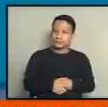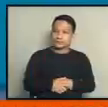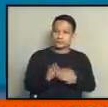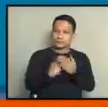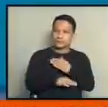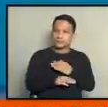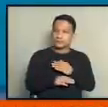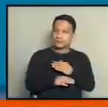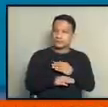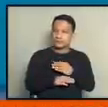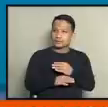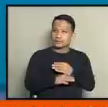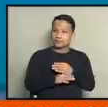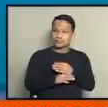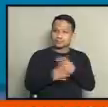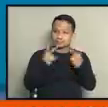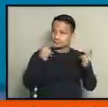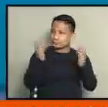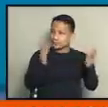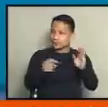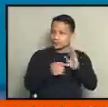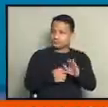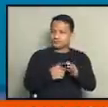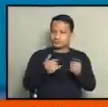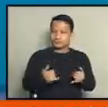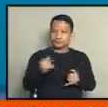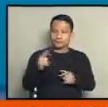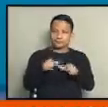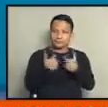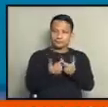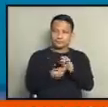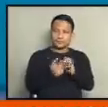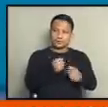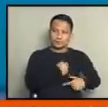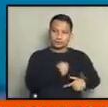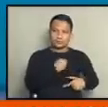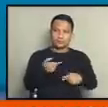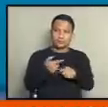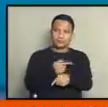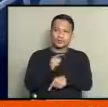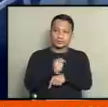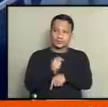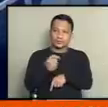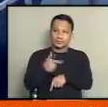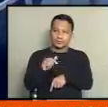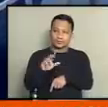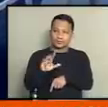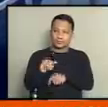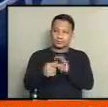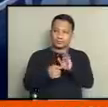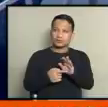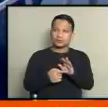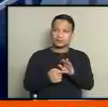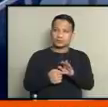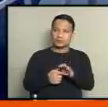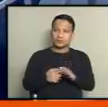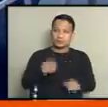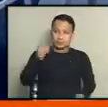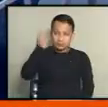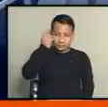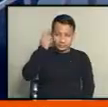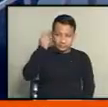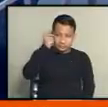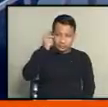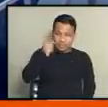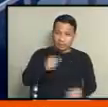Balik tayo sa ating public service portion. Kasama ko naman po ngayon isang grupo po ng mga SG mula pa po ng Tarlac. Sa pangunguna ni Sir Donald Tano.